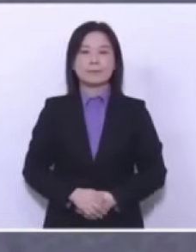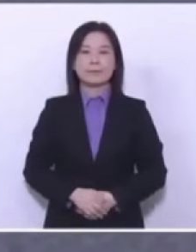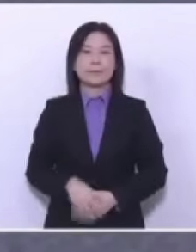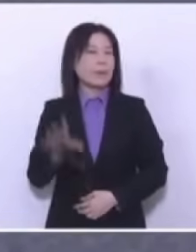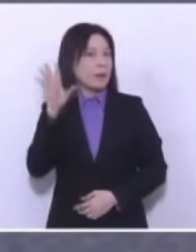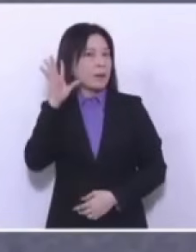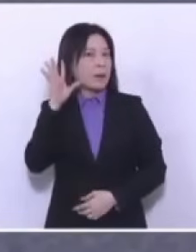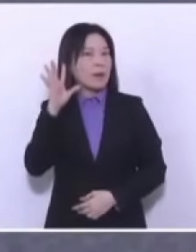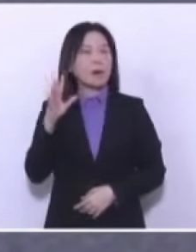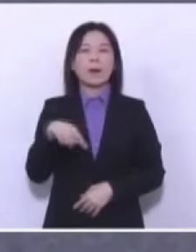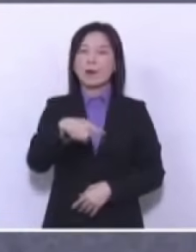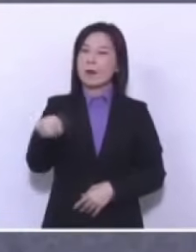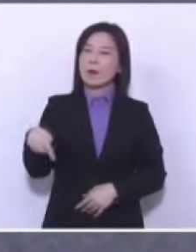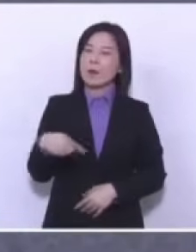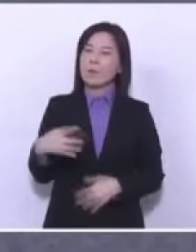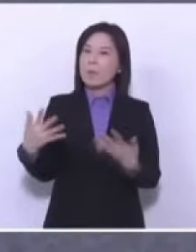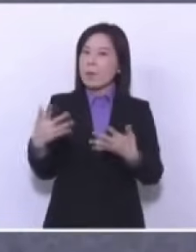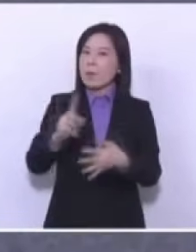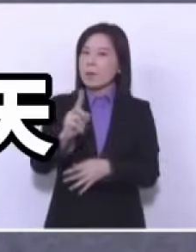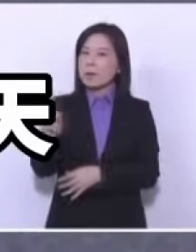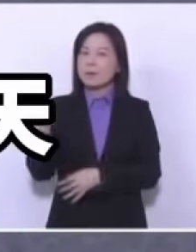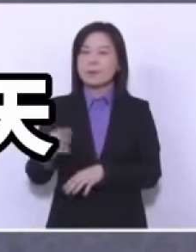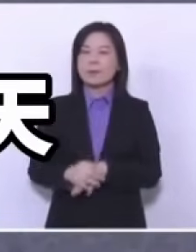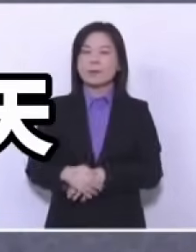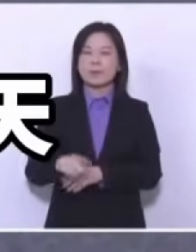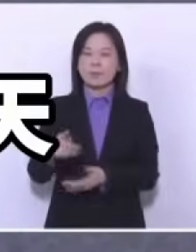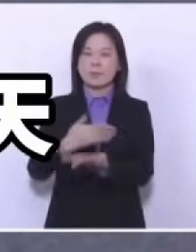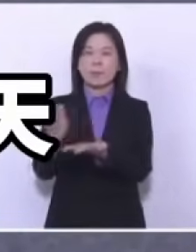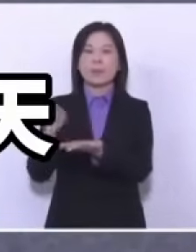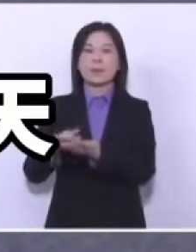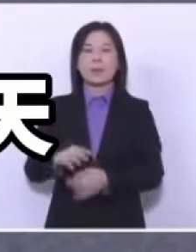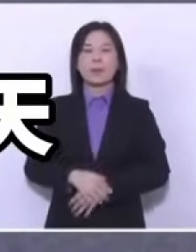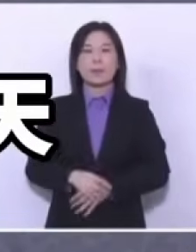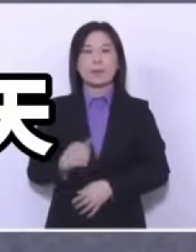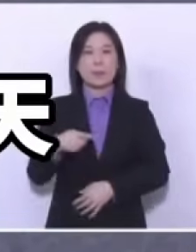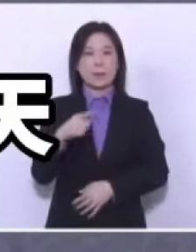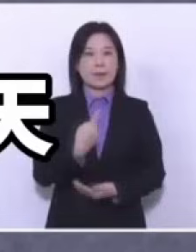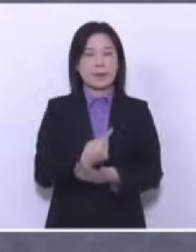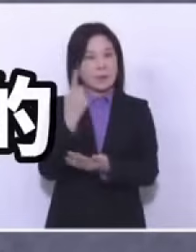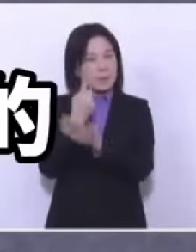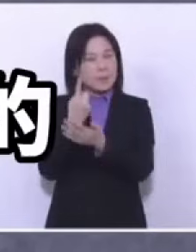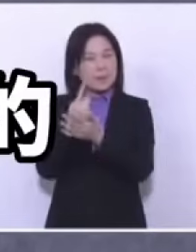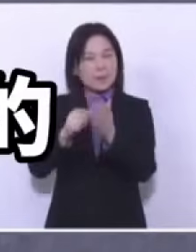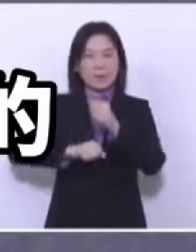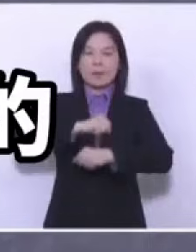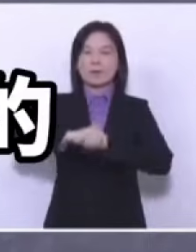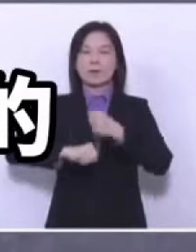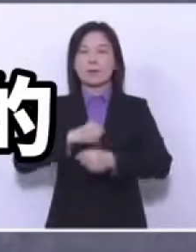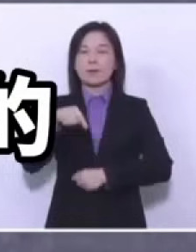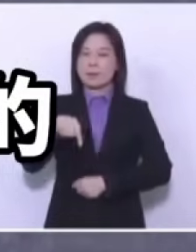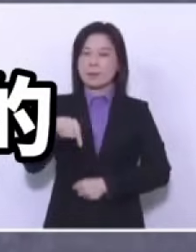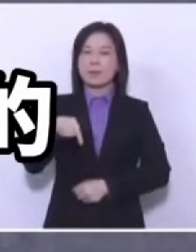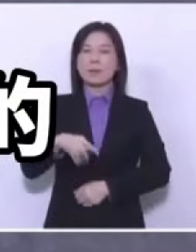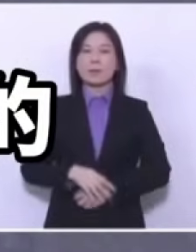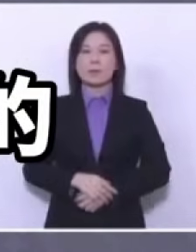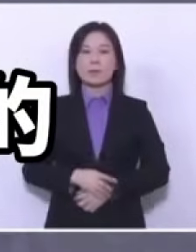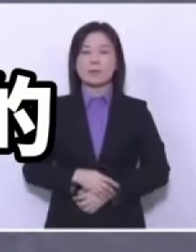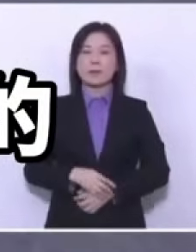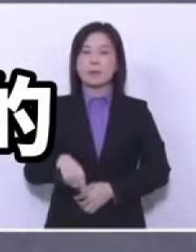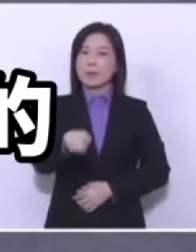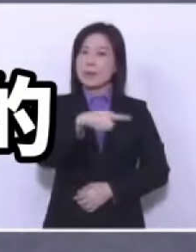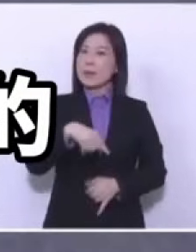听问题，面对问题，政治要落实在人民生活的每一天，而你们是把我